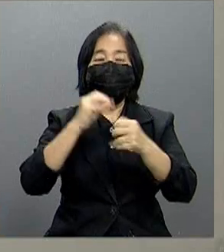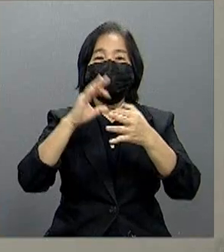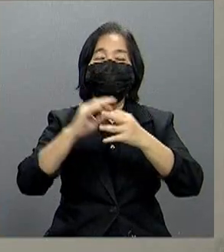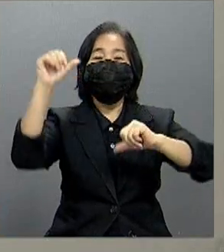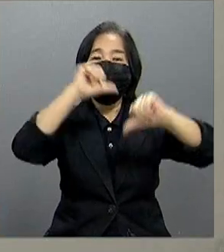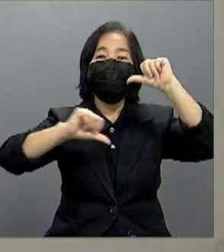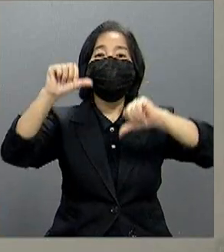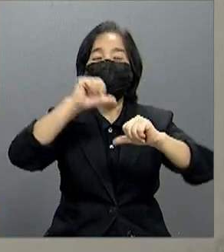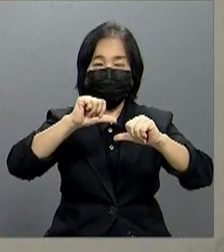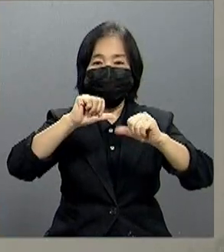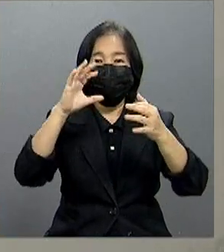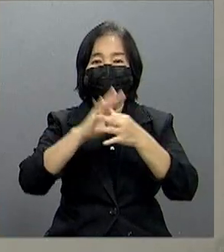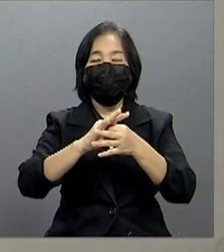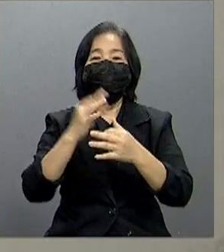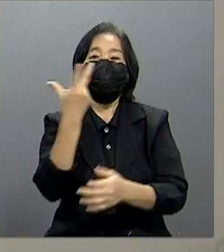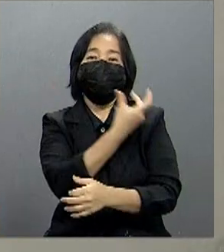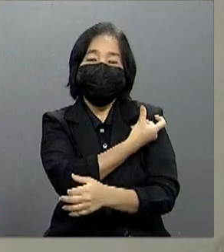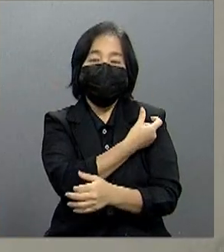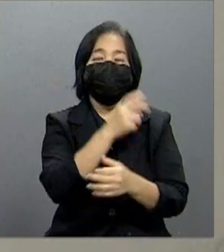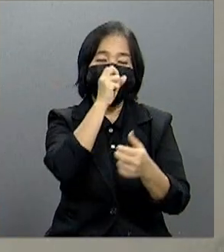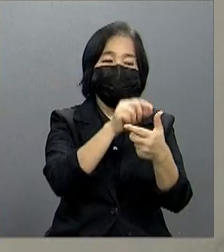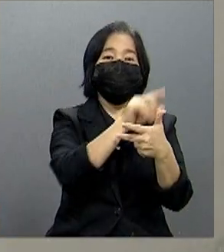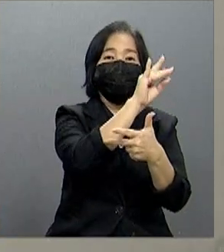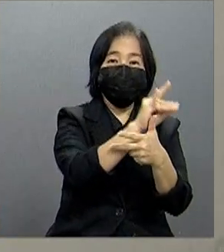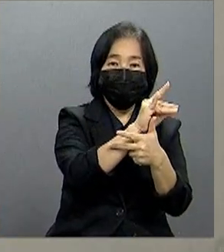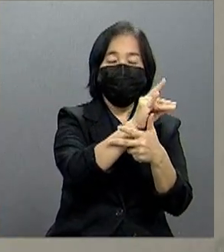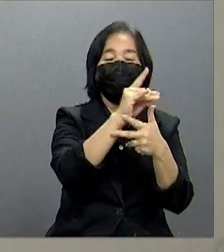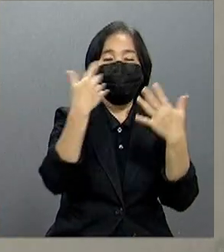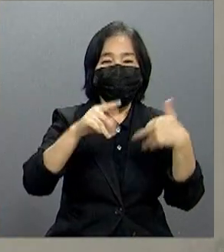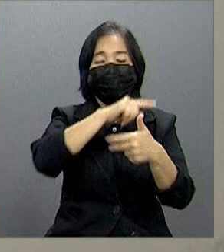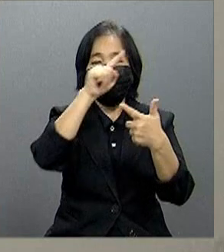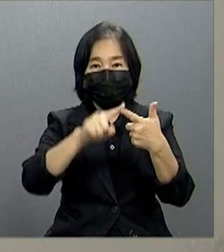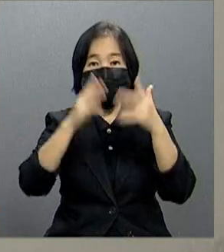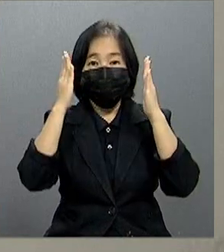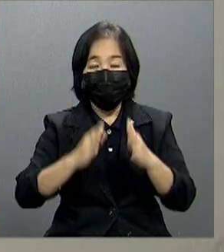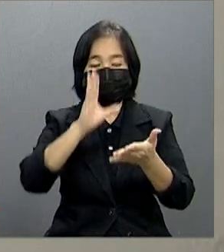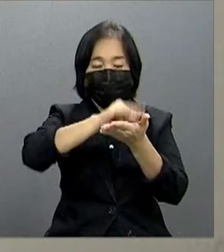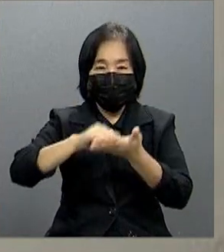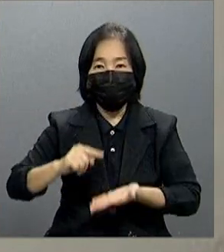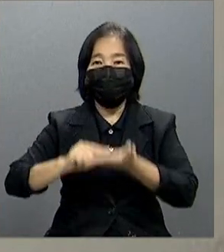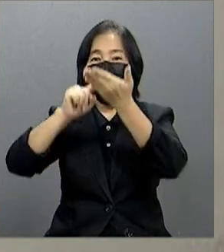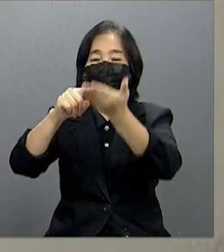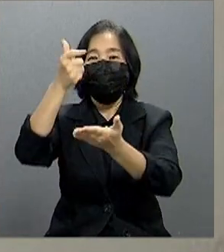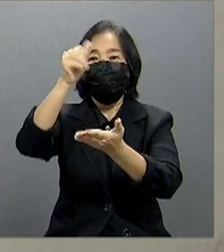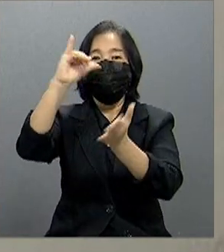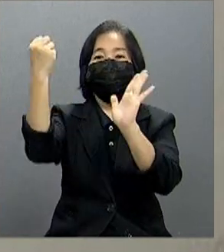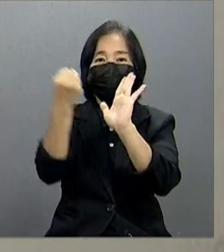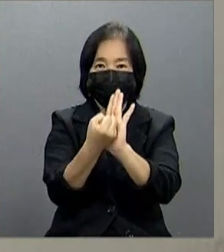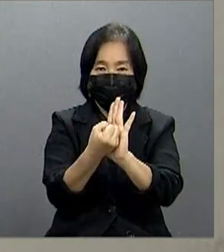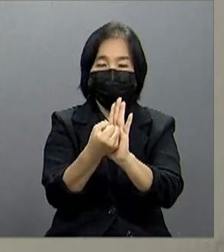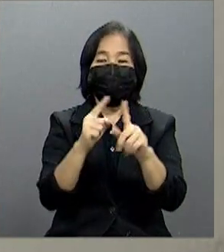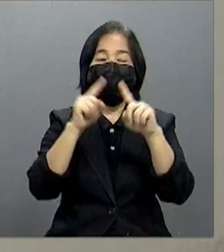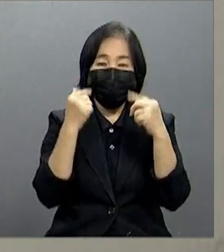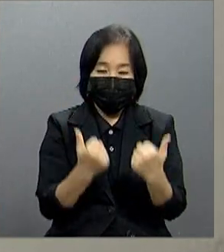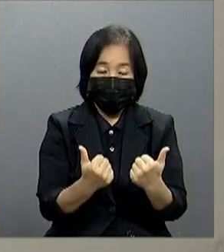การทดสอบในมนุษย์นะครับรวบรวมแล้วก็ขอขึ้นทะเบียนกับอย.เพื่อให้ทุกท่านเนี่ยได้ใช้กันนะครับซึ่งในส่วนตรงตอนนี้